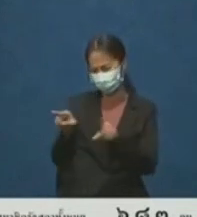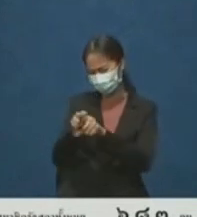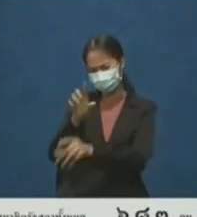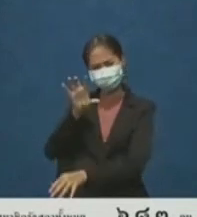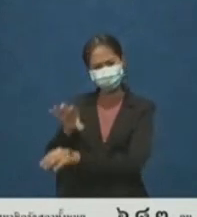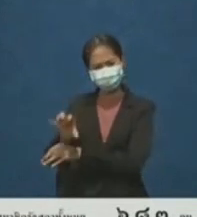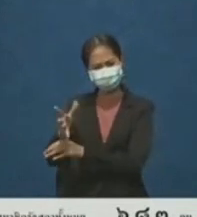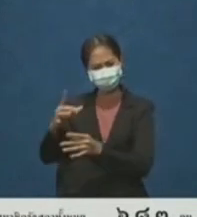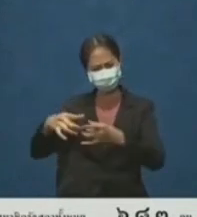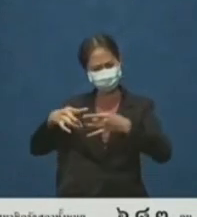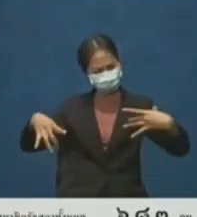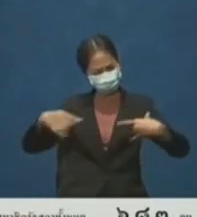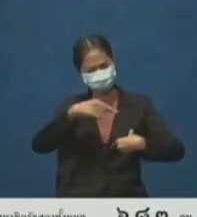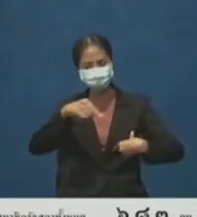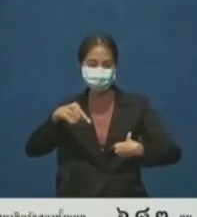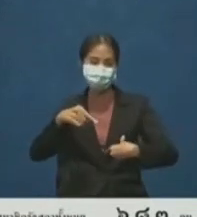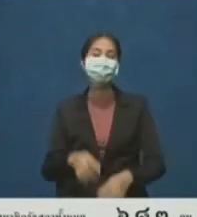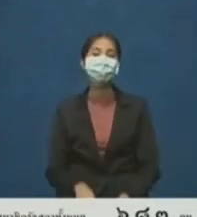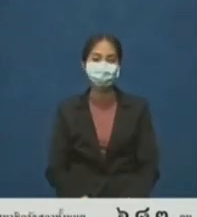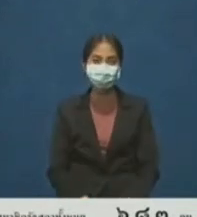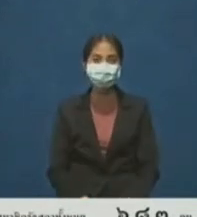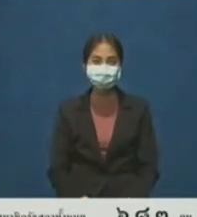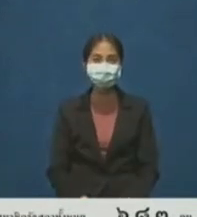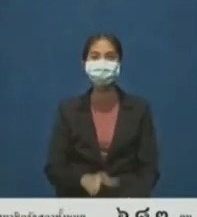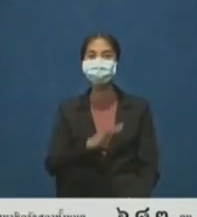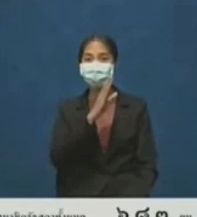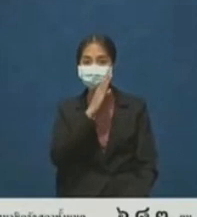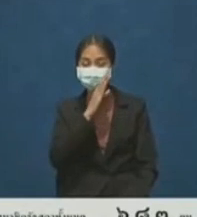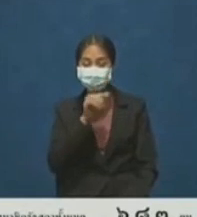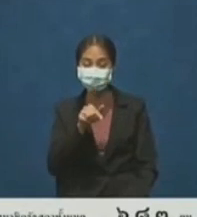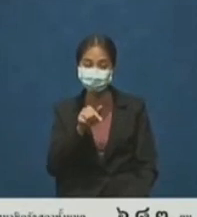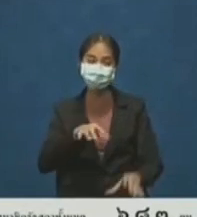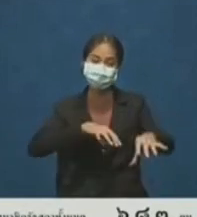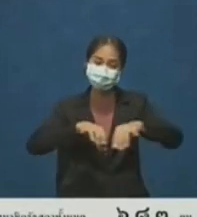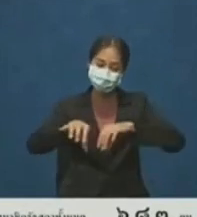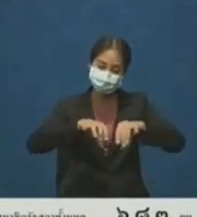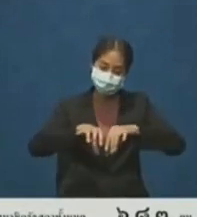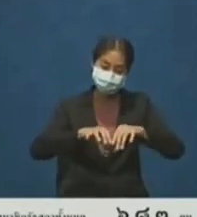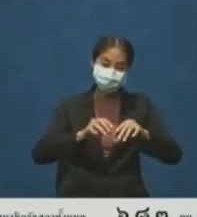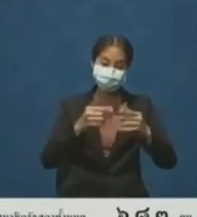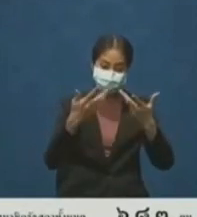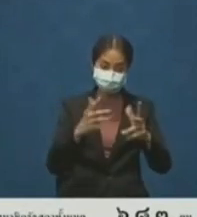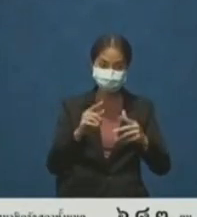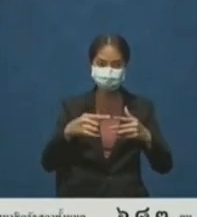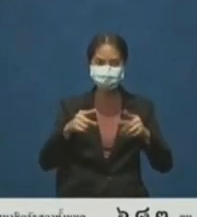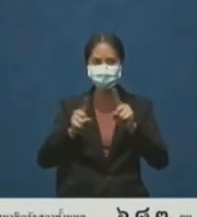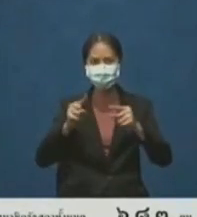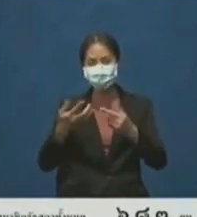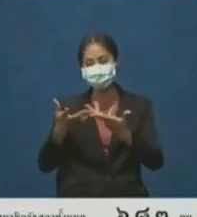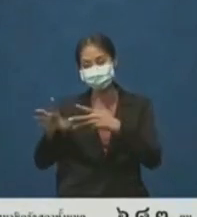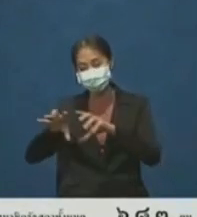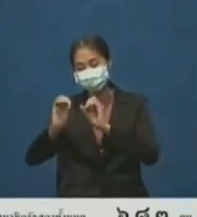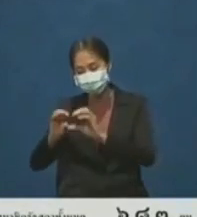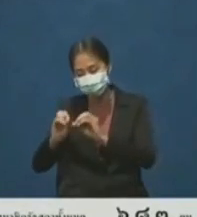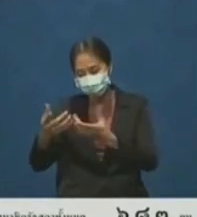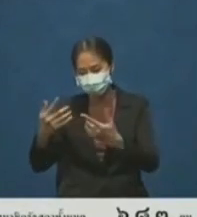อะไรจะบังคับตรงไหนเลยนะครับตรงนี้เองนะครับถ้าท่านให้จัดการศึกษามาแล้วสุดท้ายเนี่ยมันไม่ตรงกับอันเ